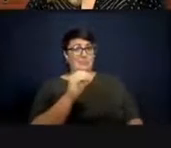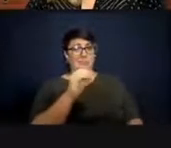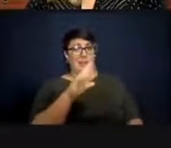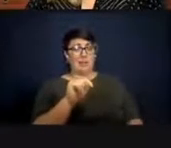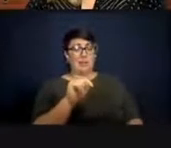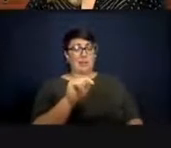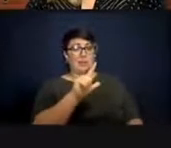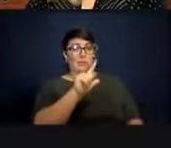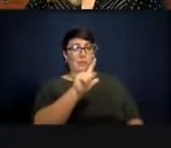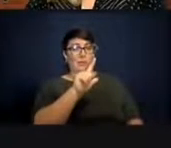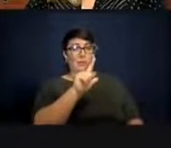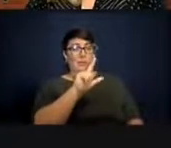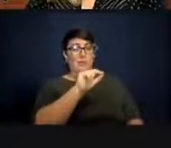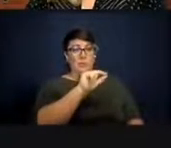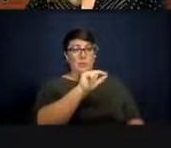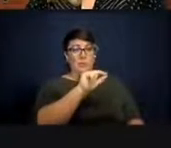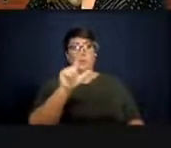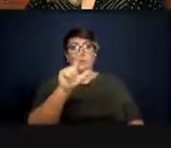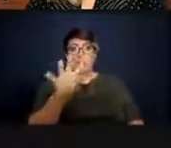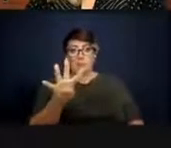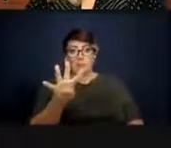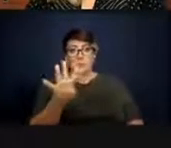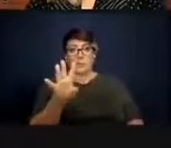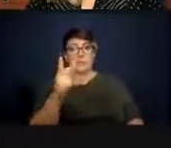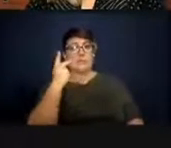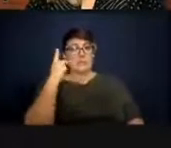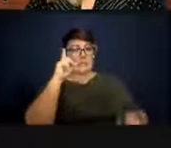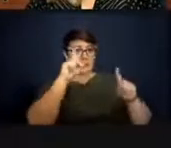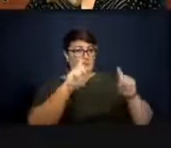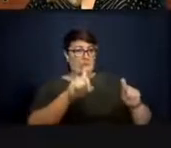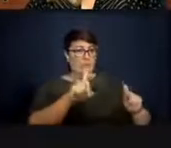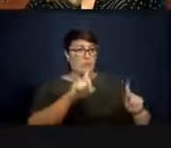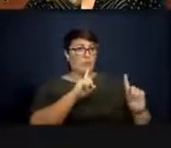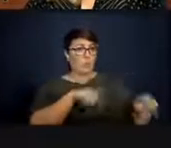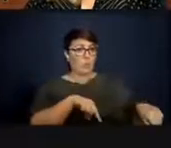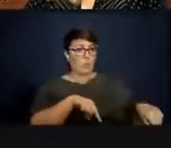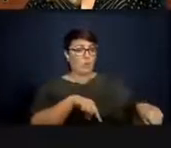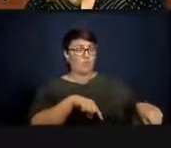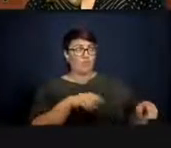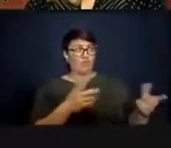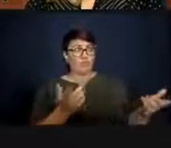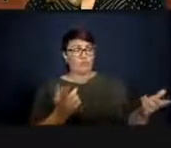Wengine wakidhani kwamba ni Oktoba mwaka 2024.